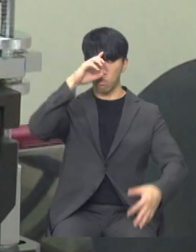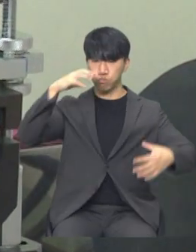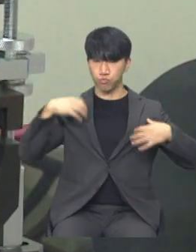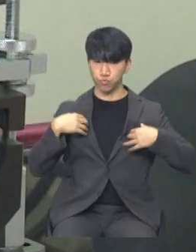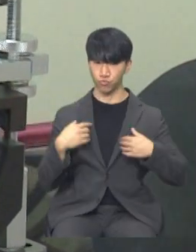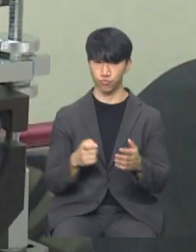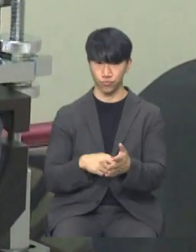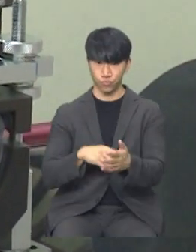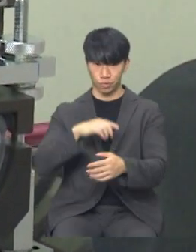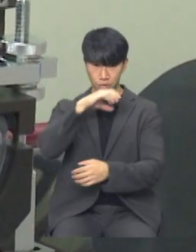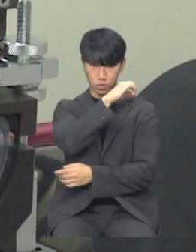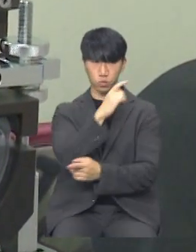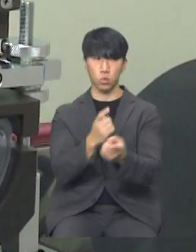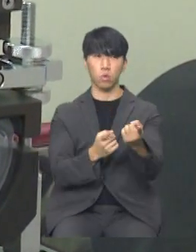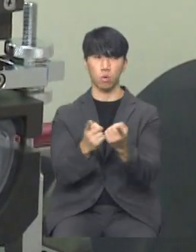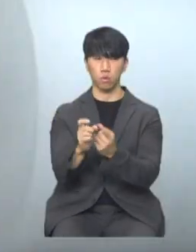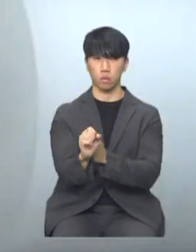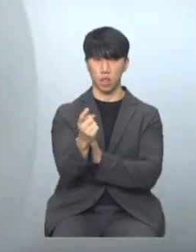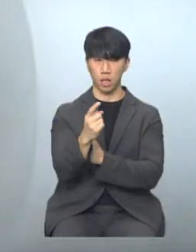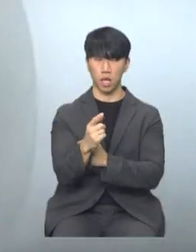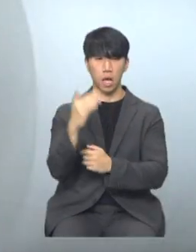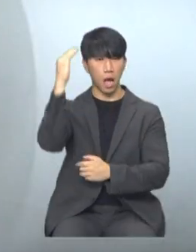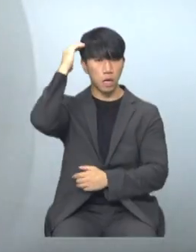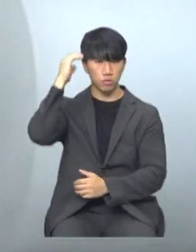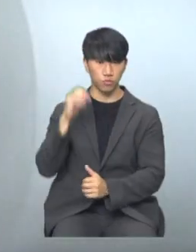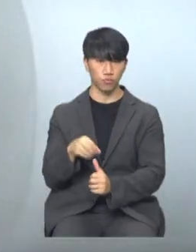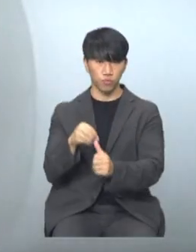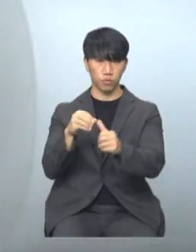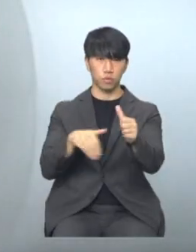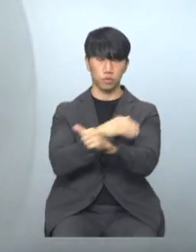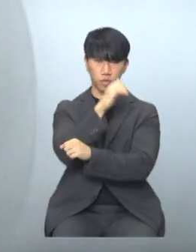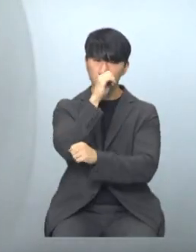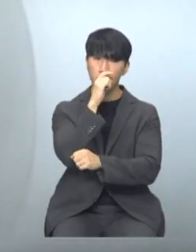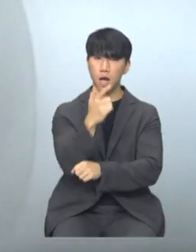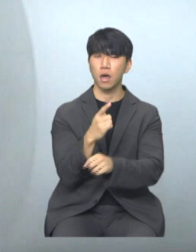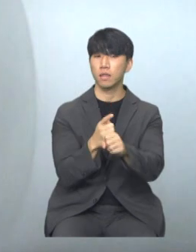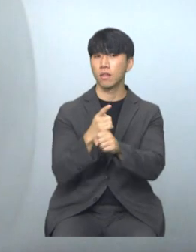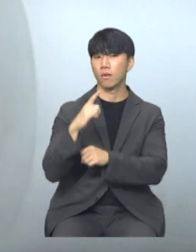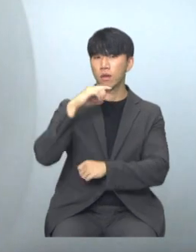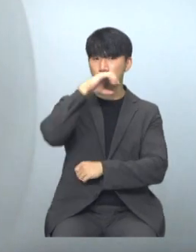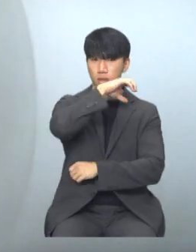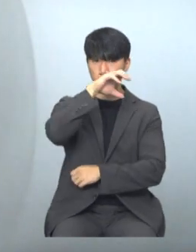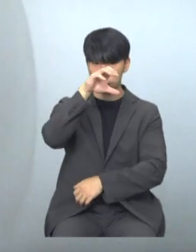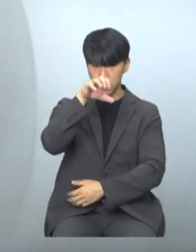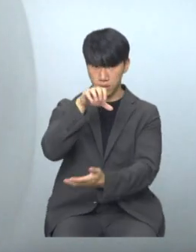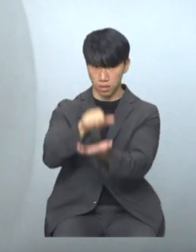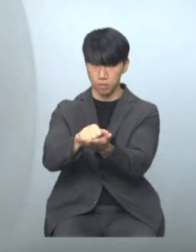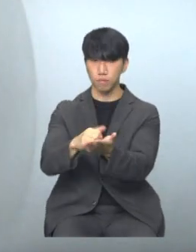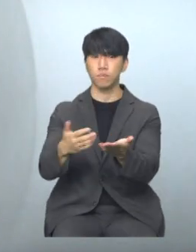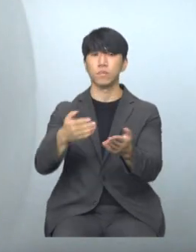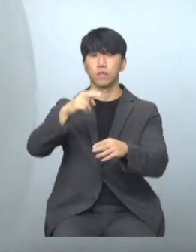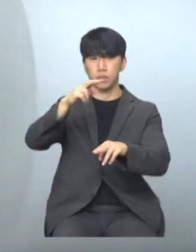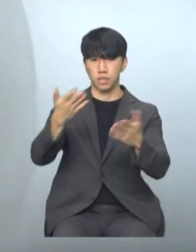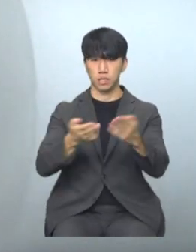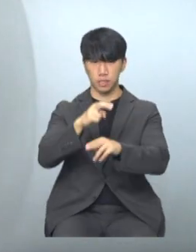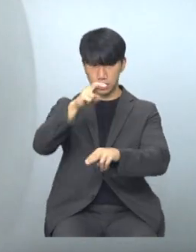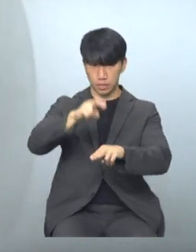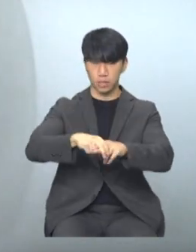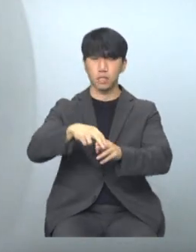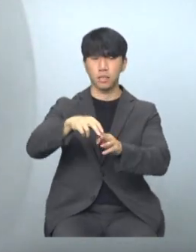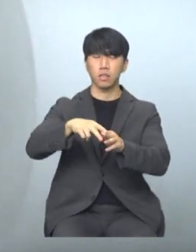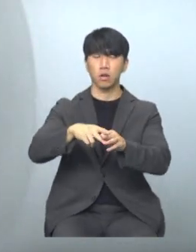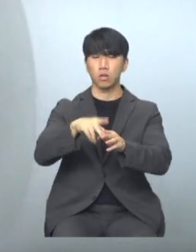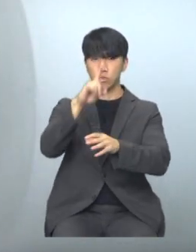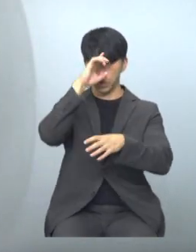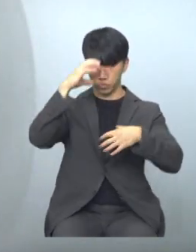긴축 재정 기조로 올해 국내 고용 상황이 악화됐다며 내년 예산 편성에서 일자리 R&D 분야에서 정부